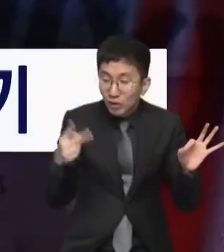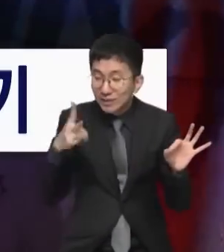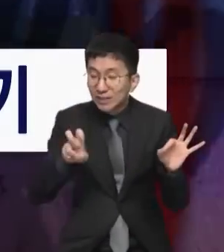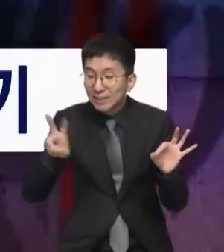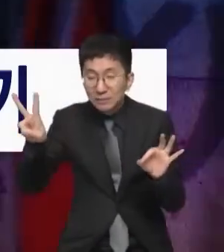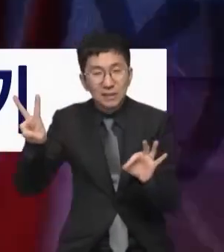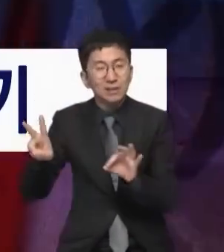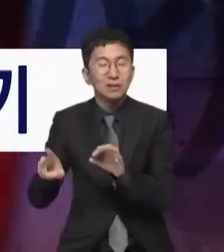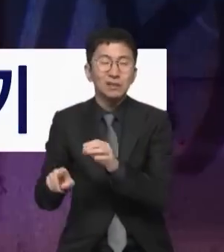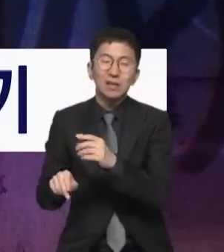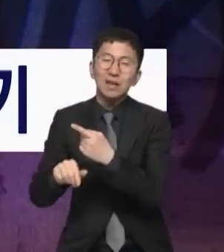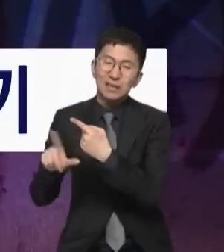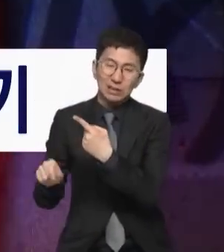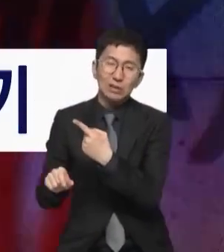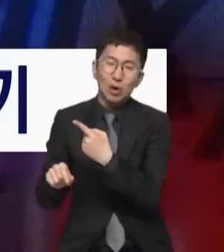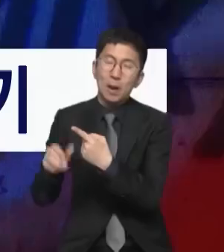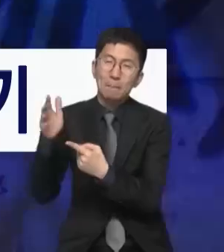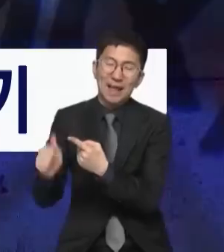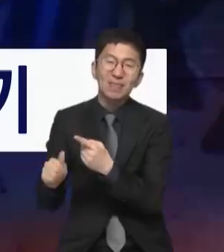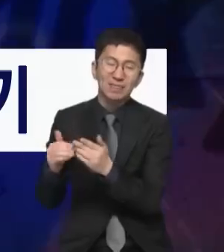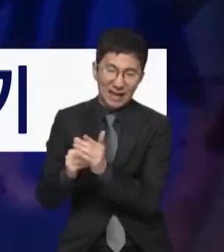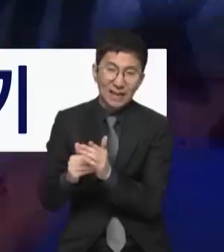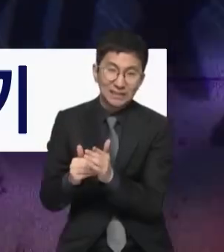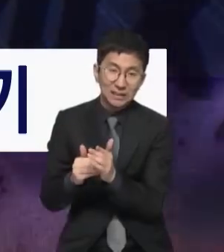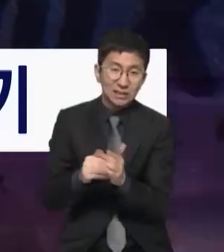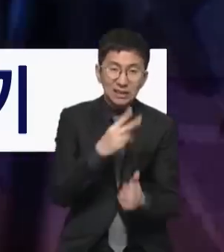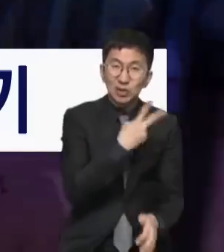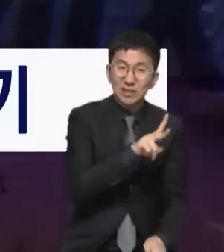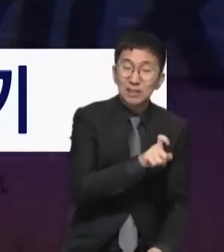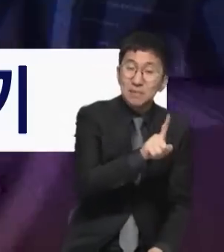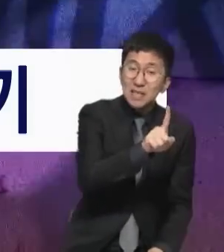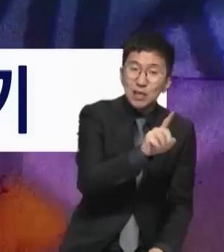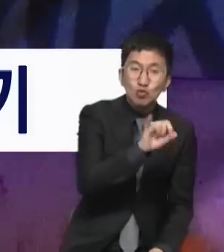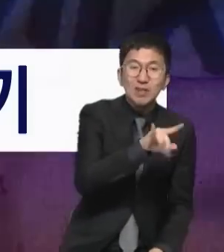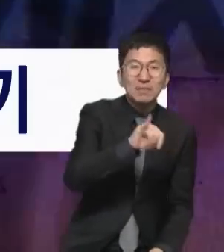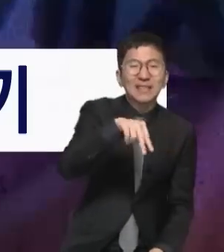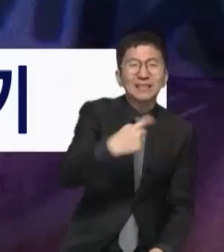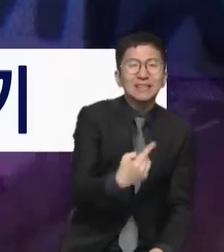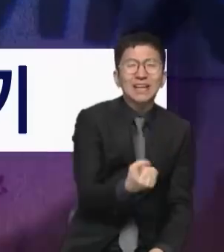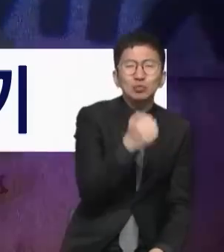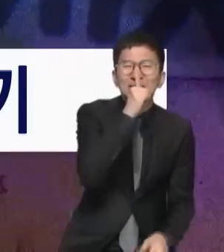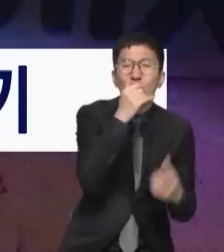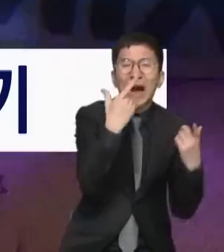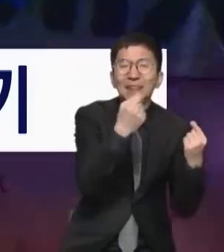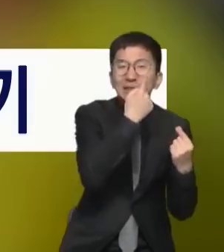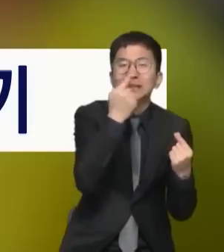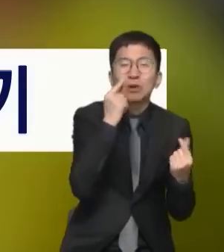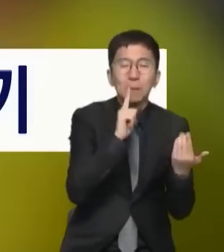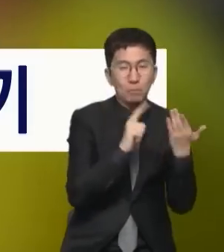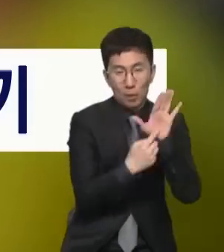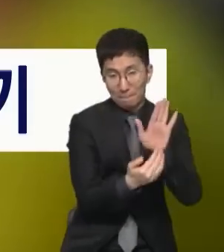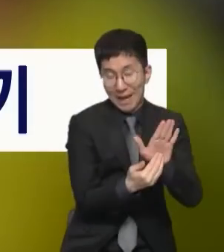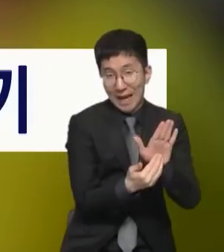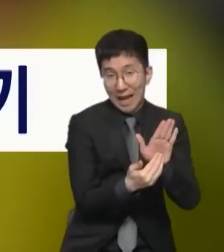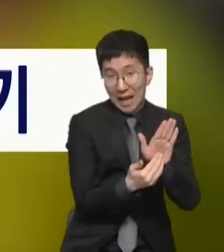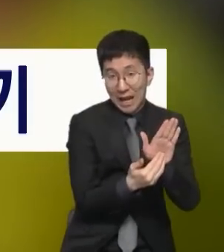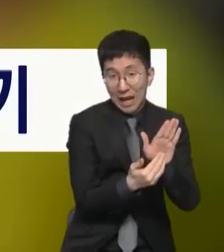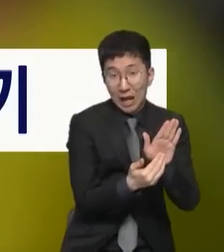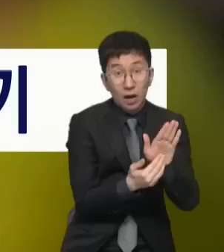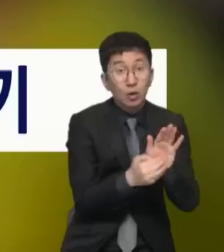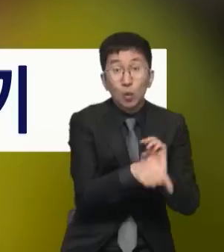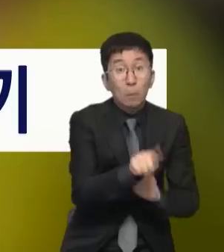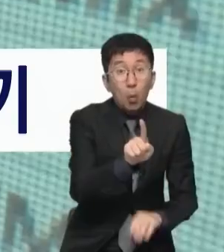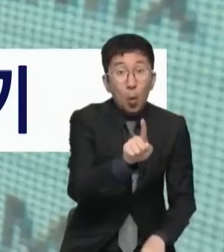의원이 2021년에도 위믹스를 보유했다는 증거가 될 수 있다고 주장했습니다. 김 의원이 가지고 있었던